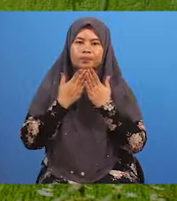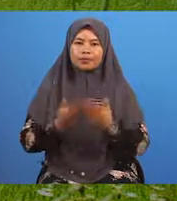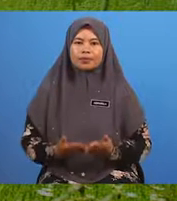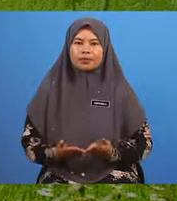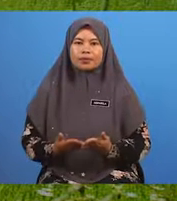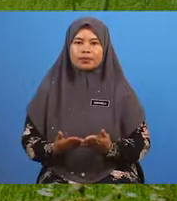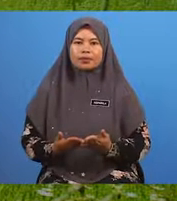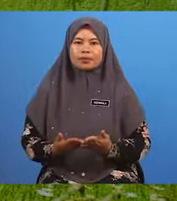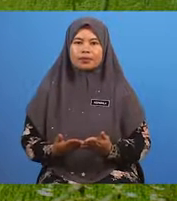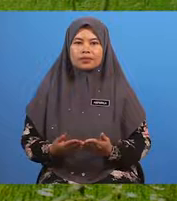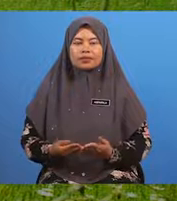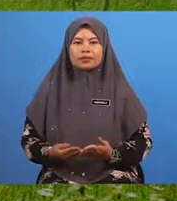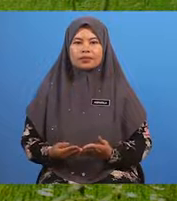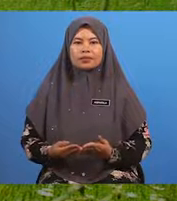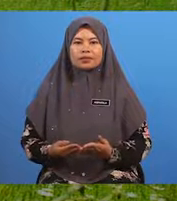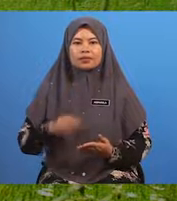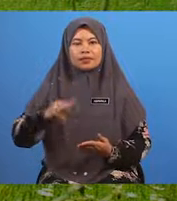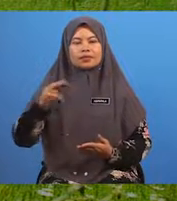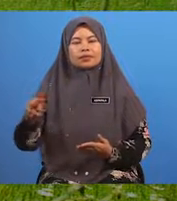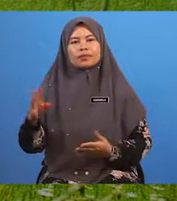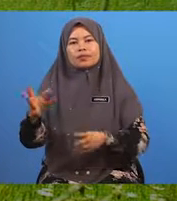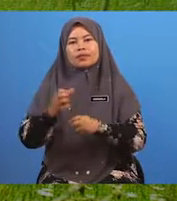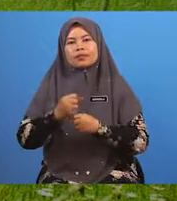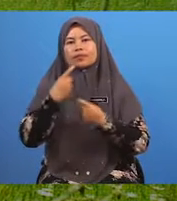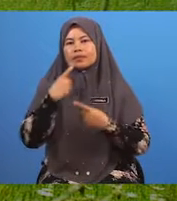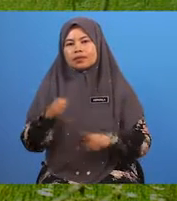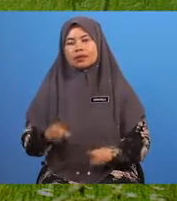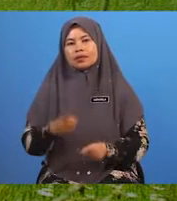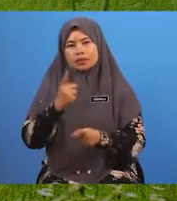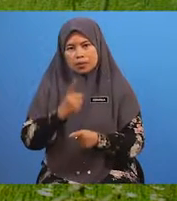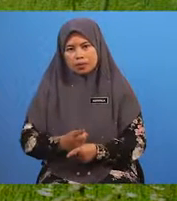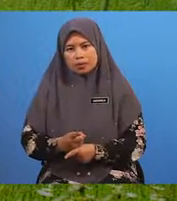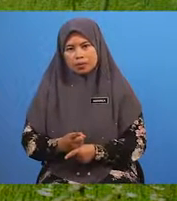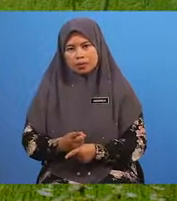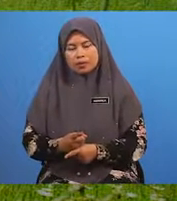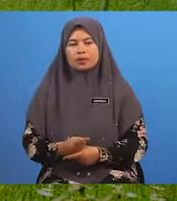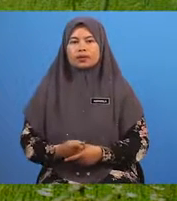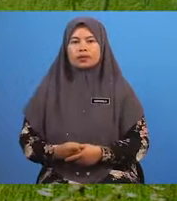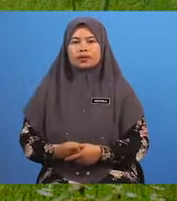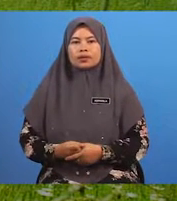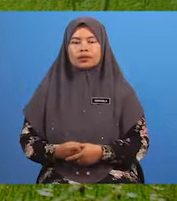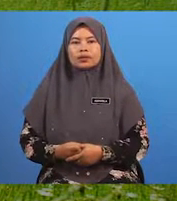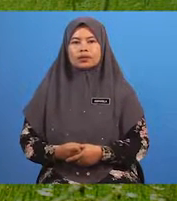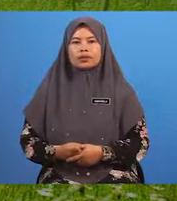soalan ustazah dengan begitu baik sekali. Syabas diucapkan. Bagi yang tidak dapat menjawab dengan